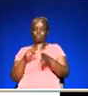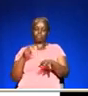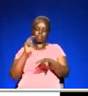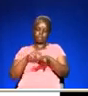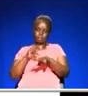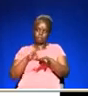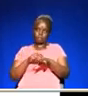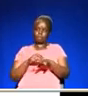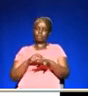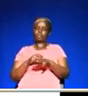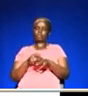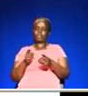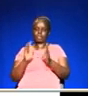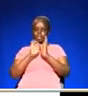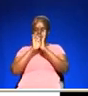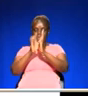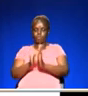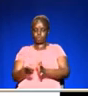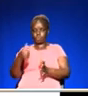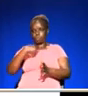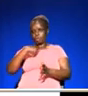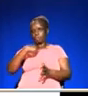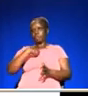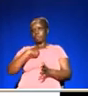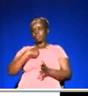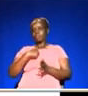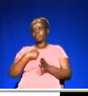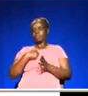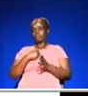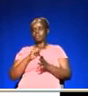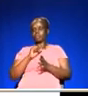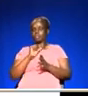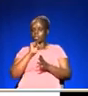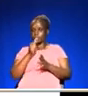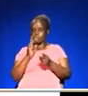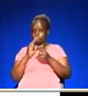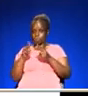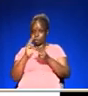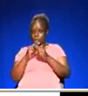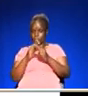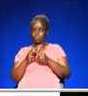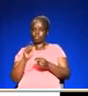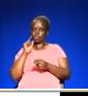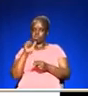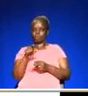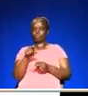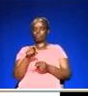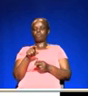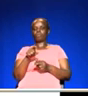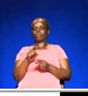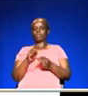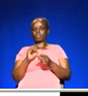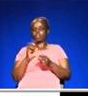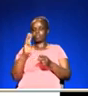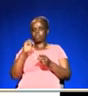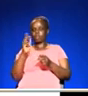mfano, mimi. Badala ya kusema ngige, nitasema tu mimi. Yeye, badala ya kusema Wangari nitasema